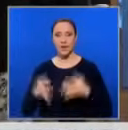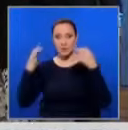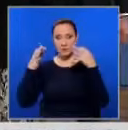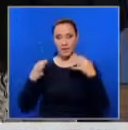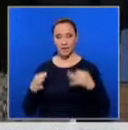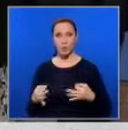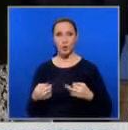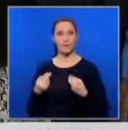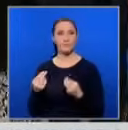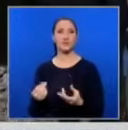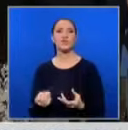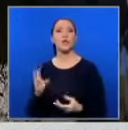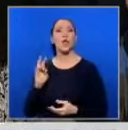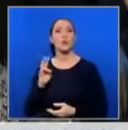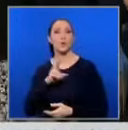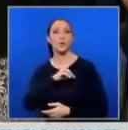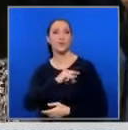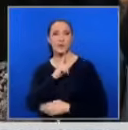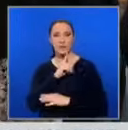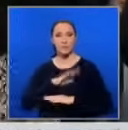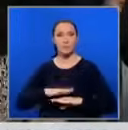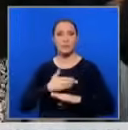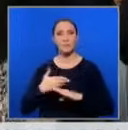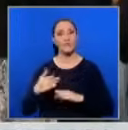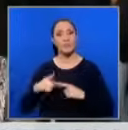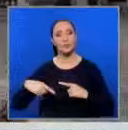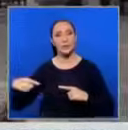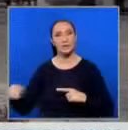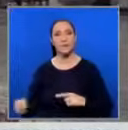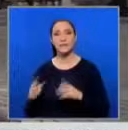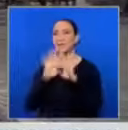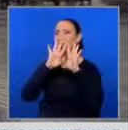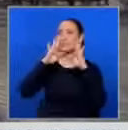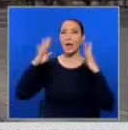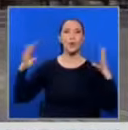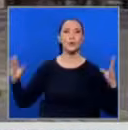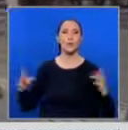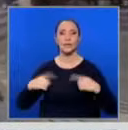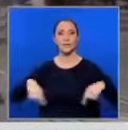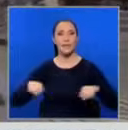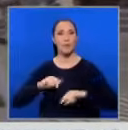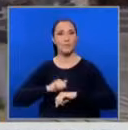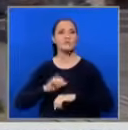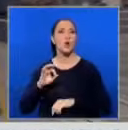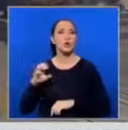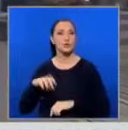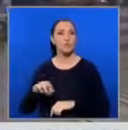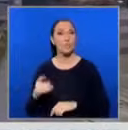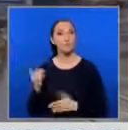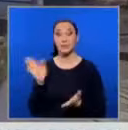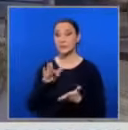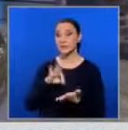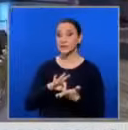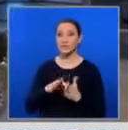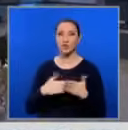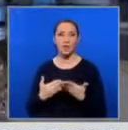Церемонията по връчването на Нобеловата награда за мир се проведе по традиция в декорираната зала на кметството на Осло. На нея присъстваха членовете